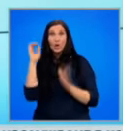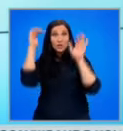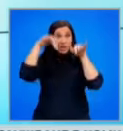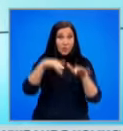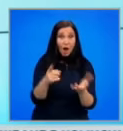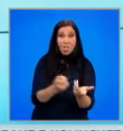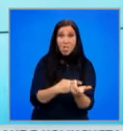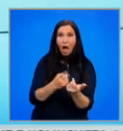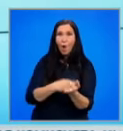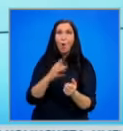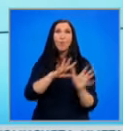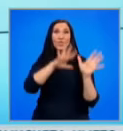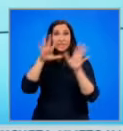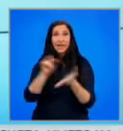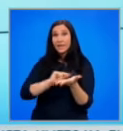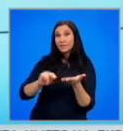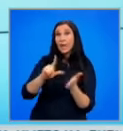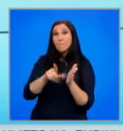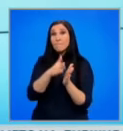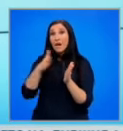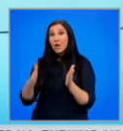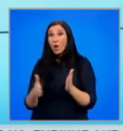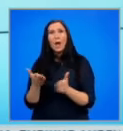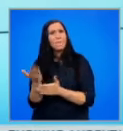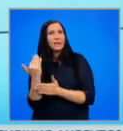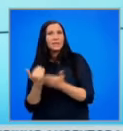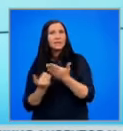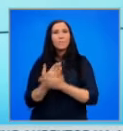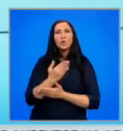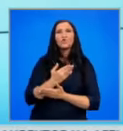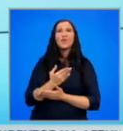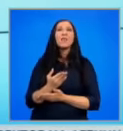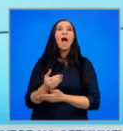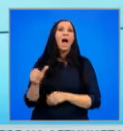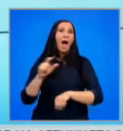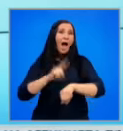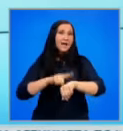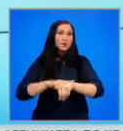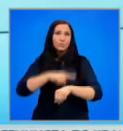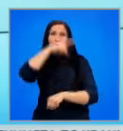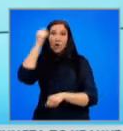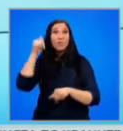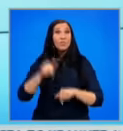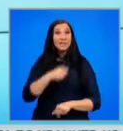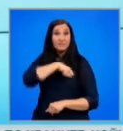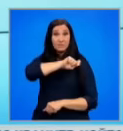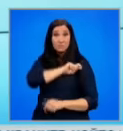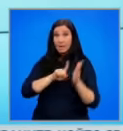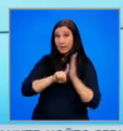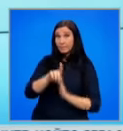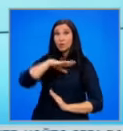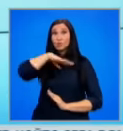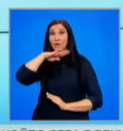десетилетия, регистрирана в периода непосредствено преди започването на астрономическото лято. Днес в Испания температурите стигнаха